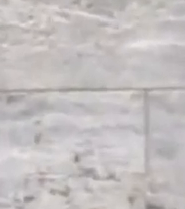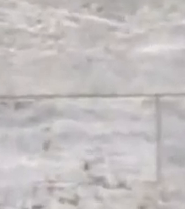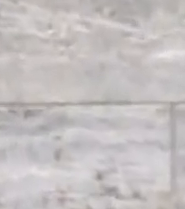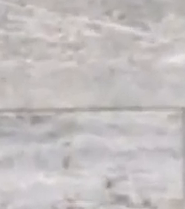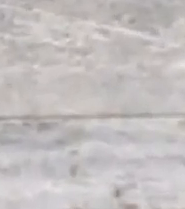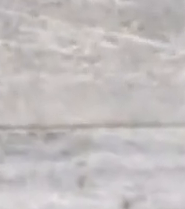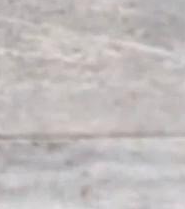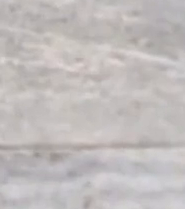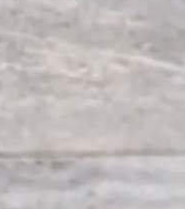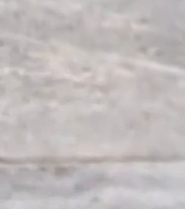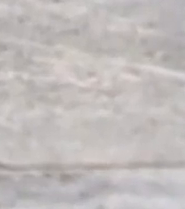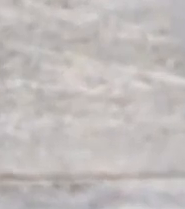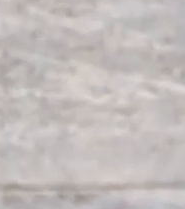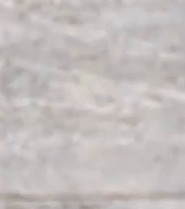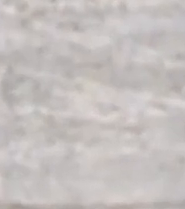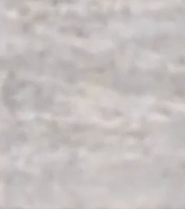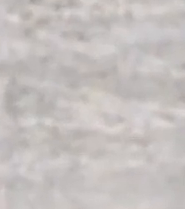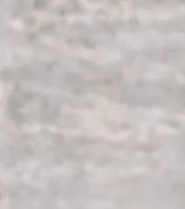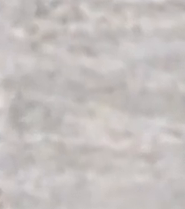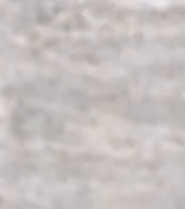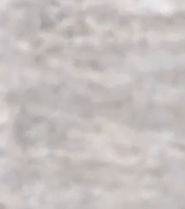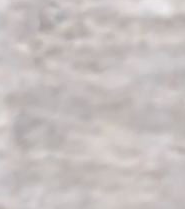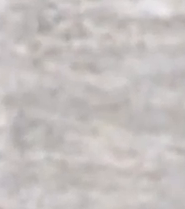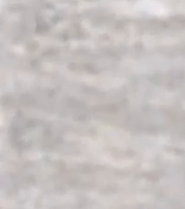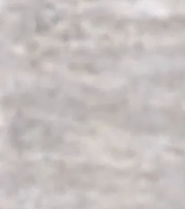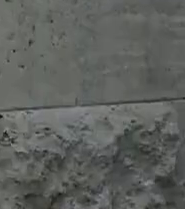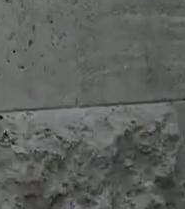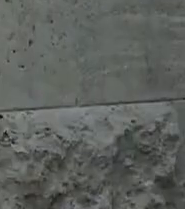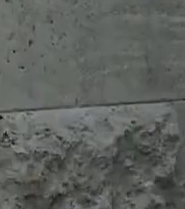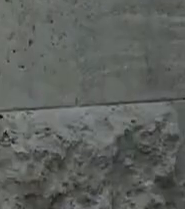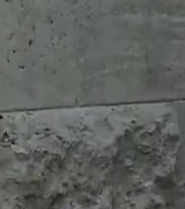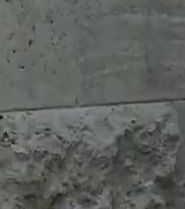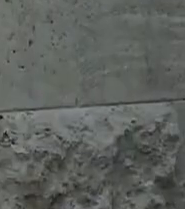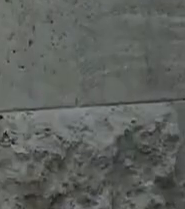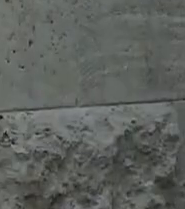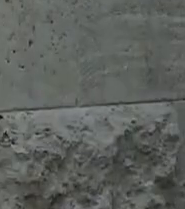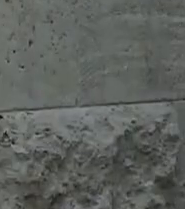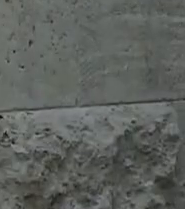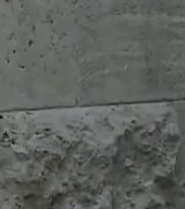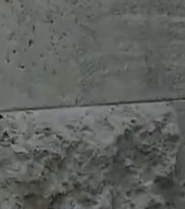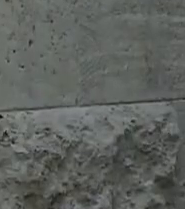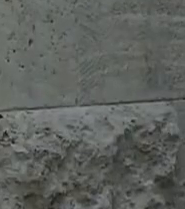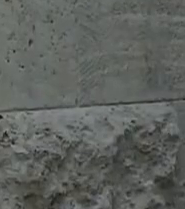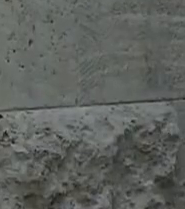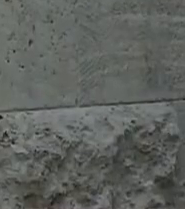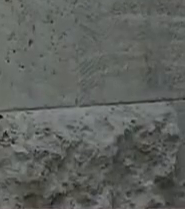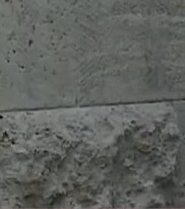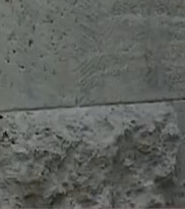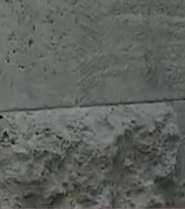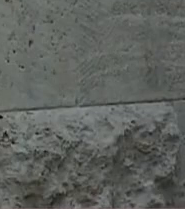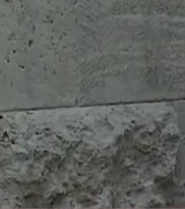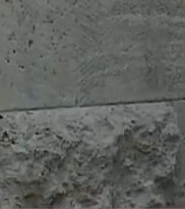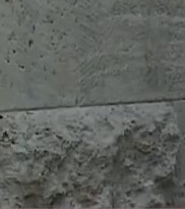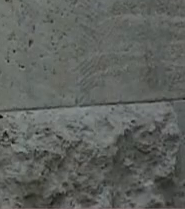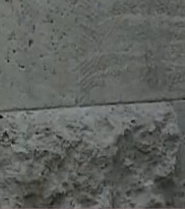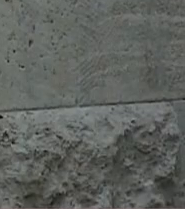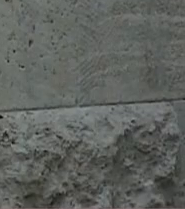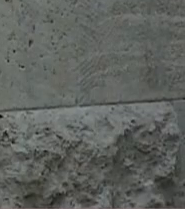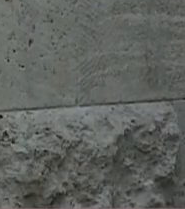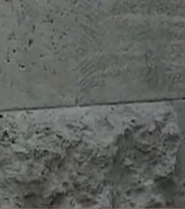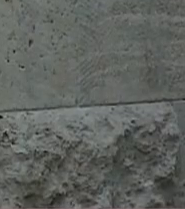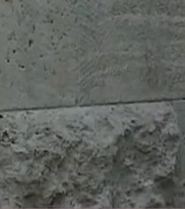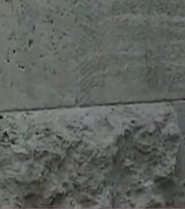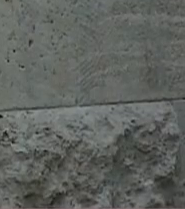Sehr geehrter Herr Bundesminister Pistorius, liebe Angehörige, sehr geehrter Herr Regierender